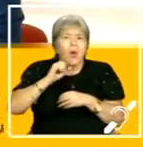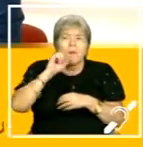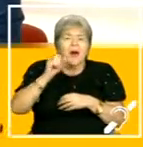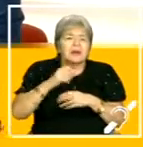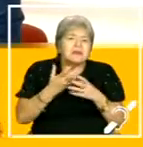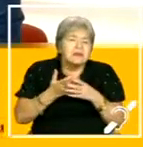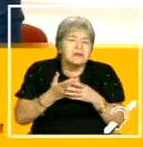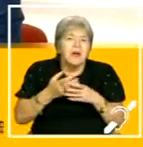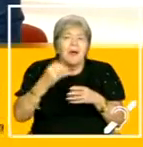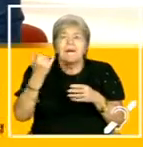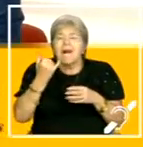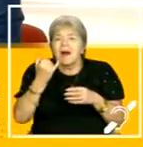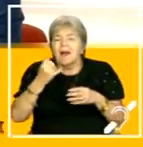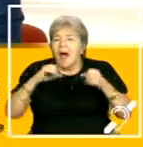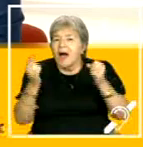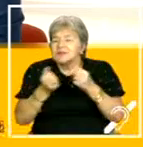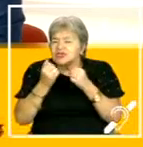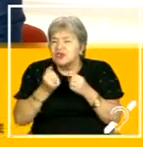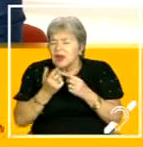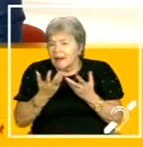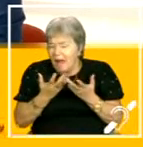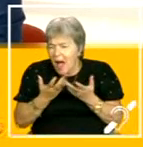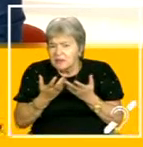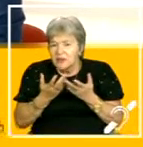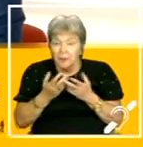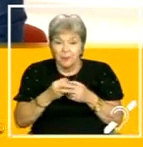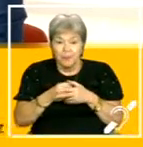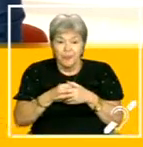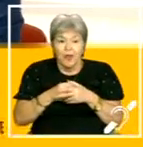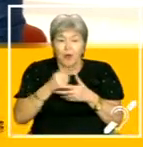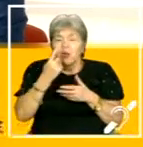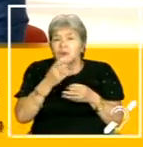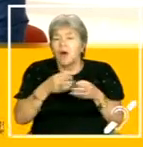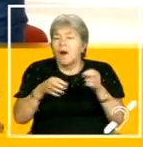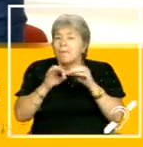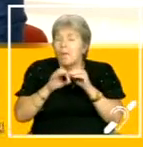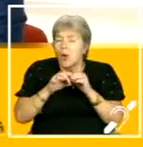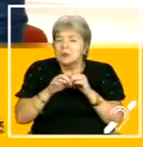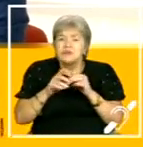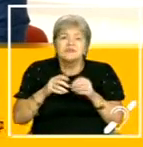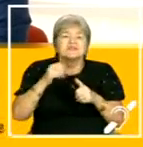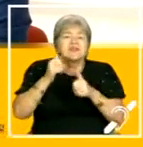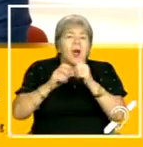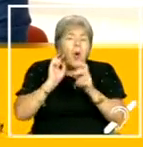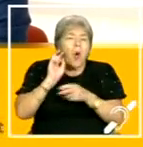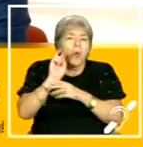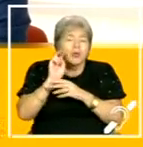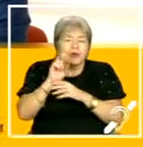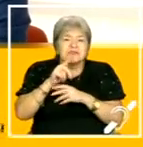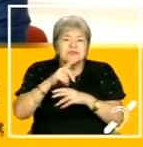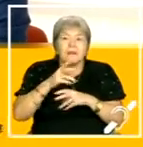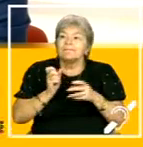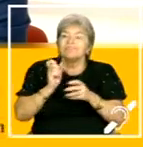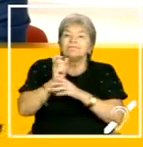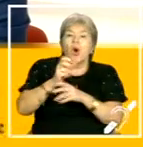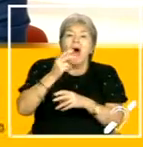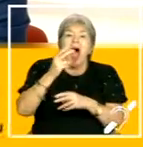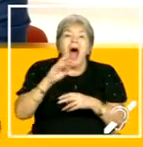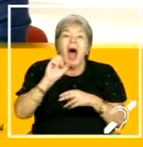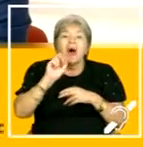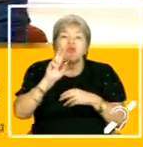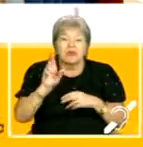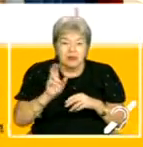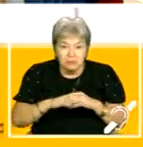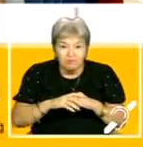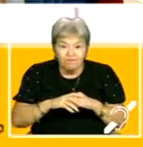care a încercat cumva să intre în siajul, sau mă rog, să concureze cu AUR. A început să